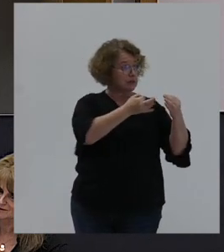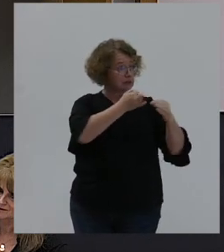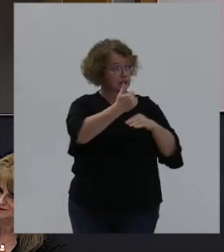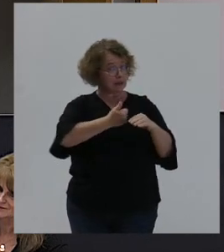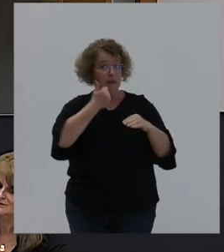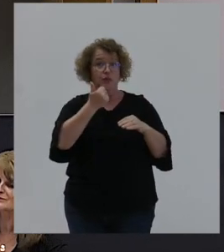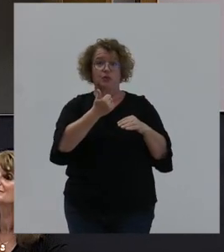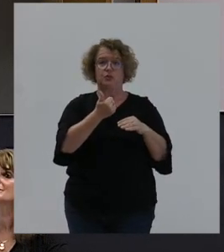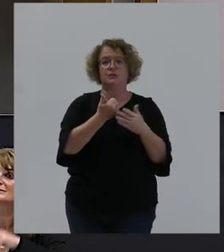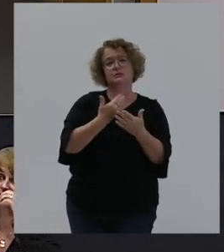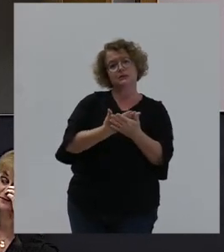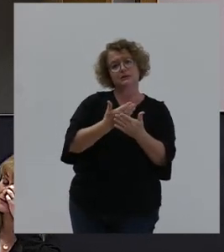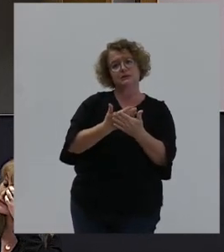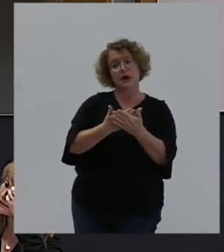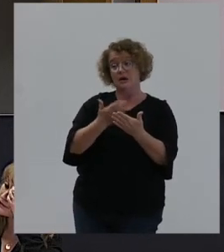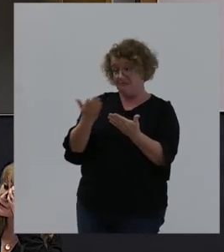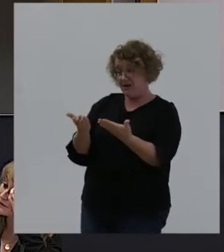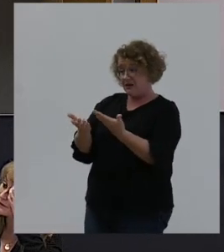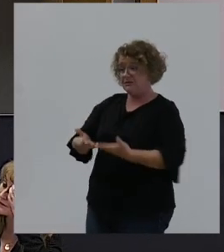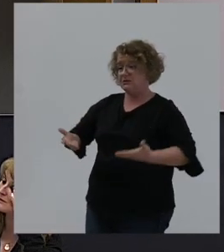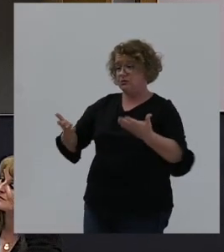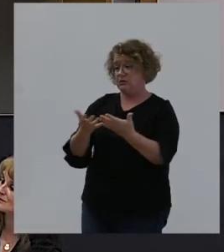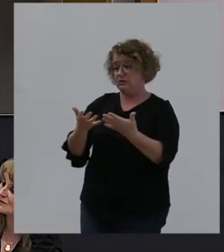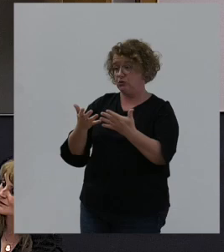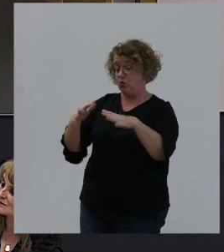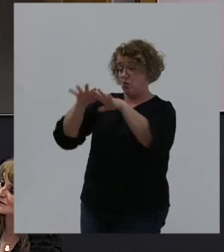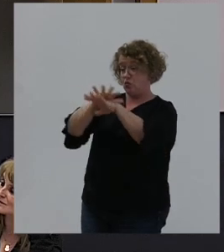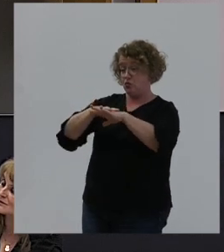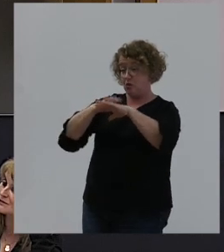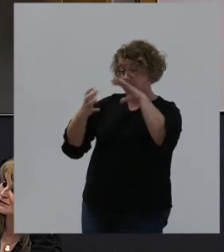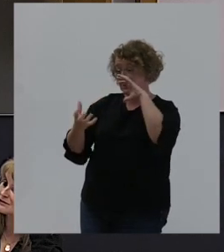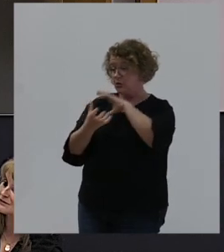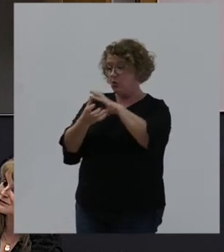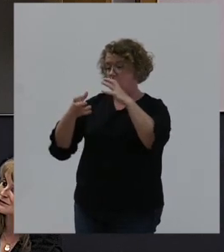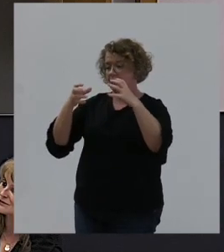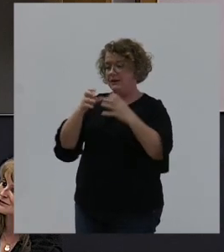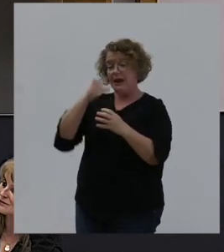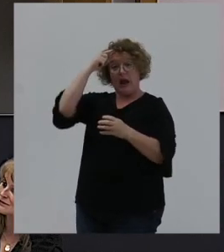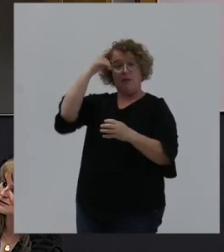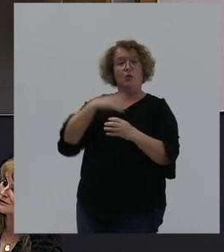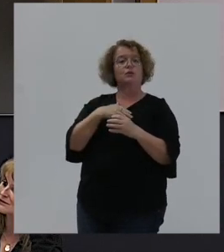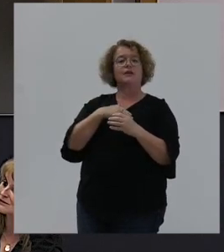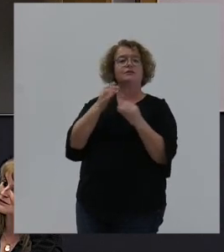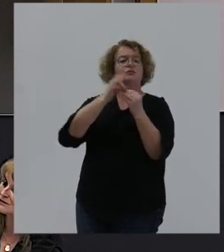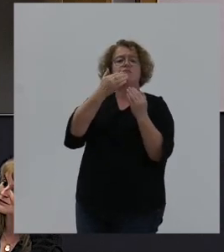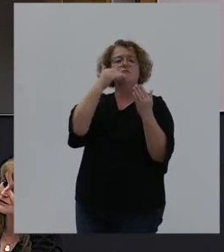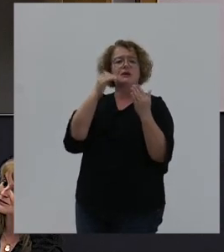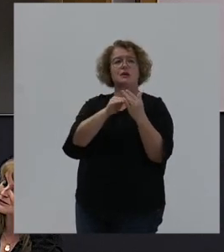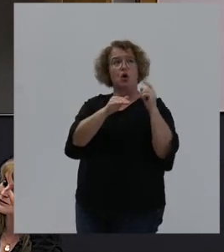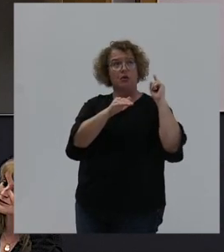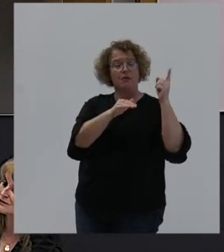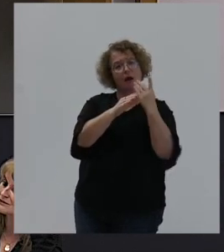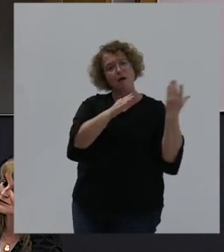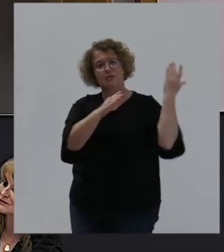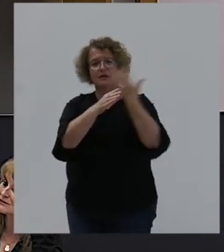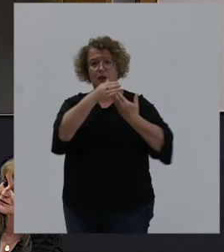traiter des questions dont la complexité, en fait, mériterait que la justice s'en saisisse pleinement.